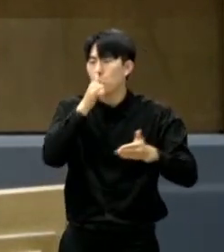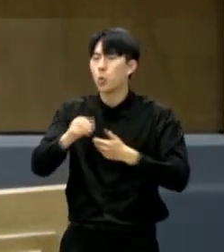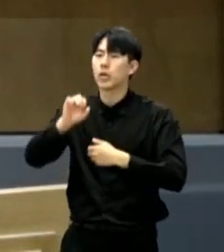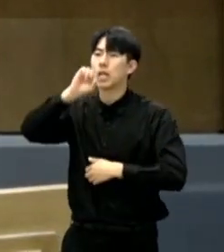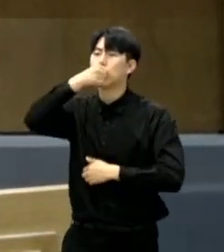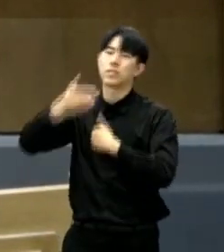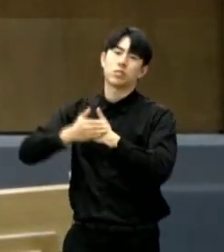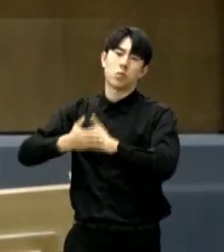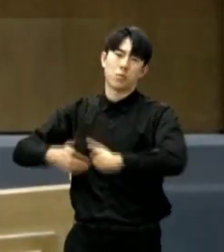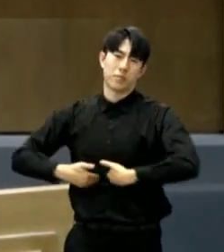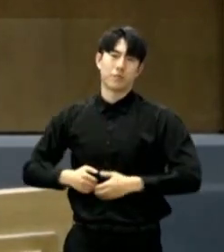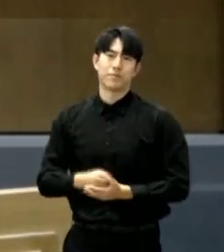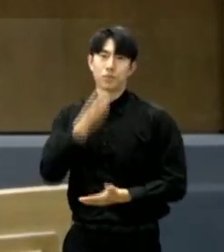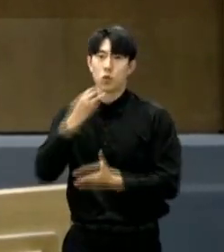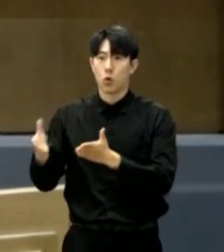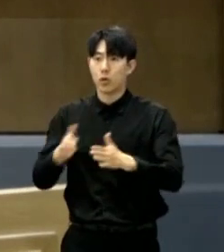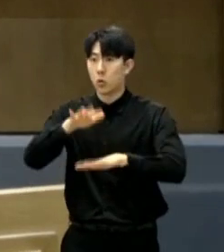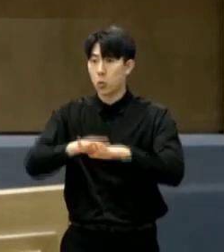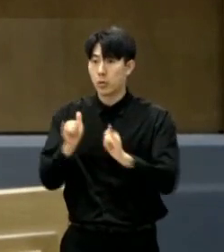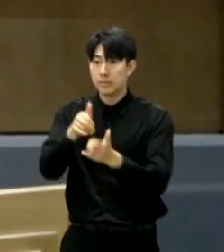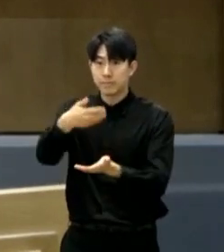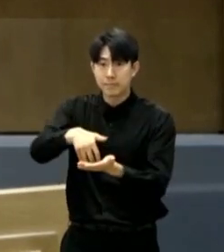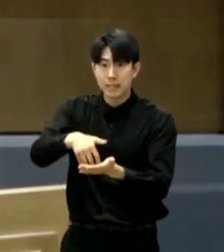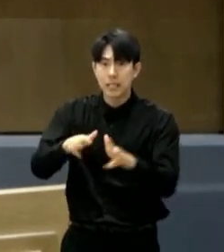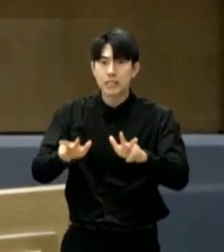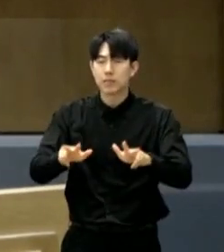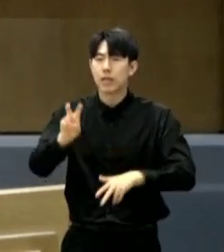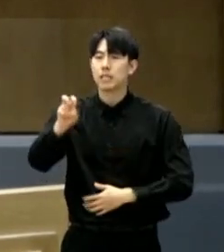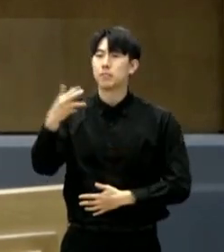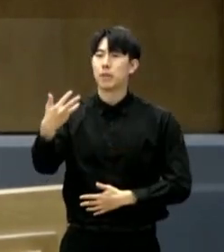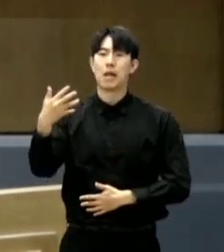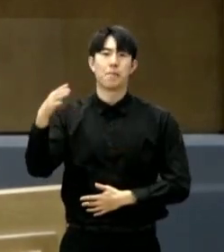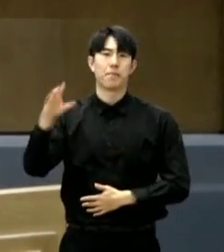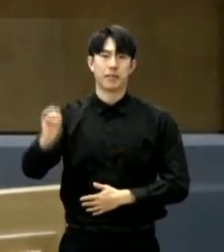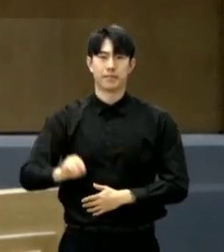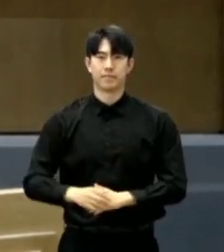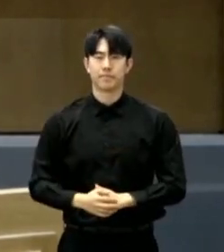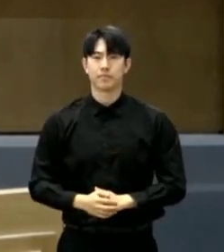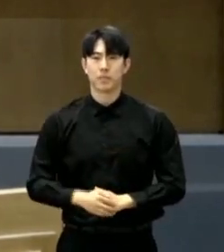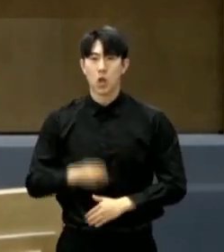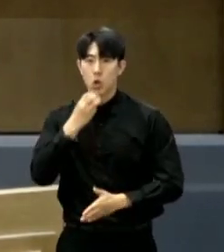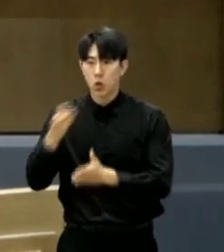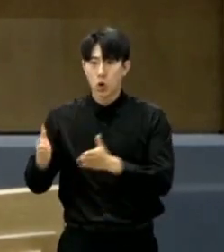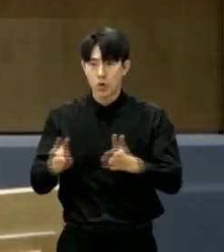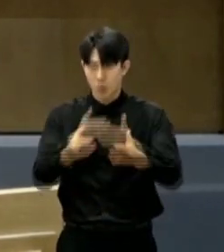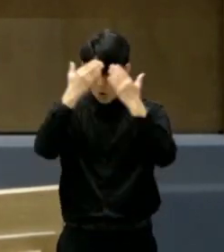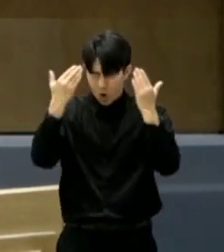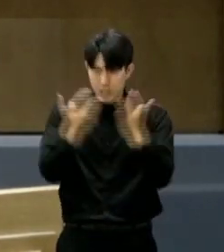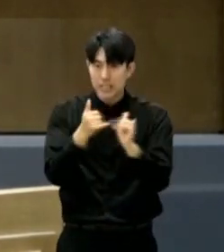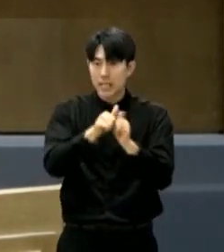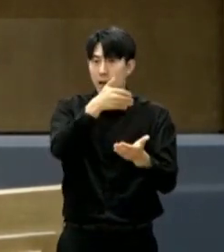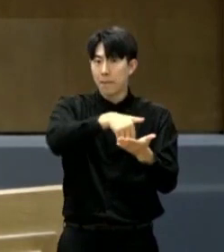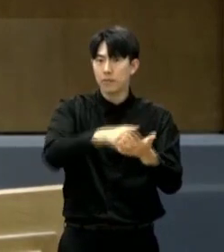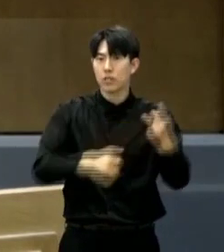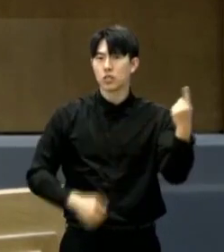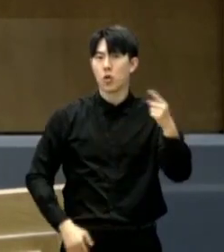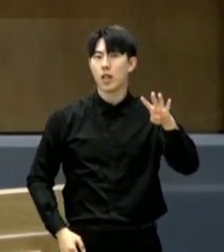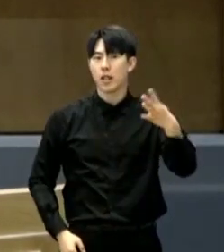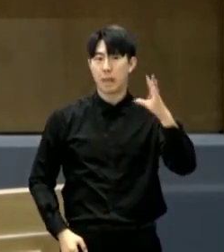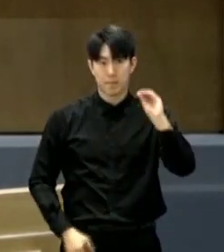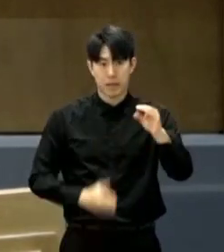지원입니다. 경기도의 농업 인구는 현재 약 28만 명입니다. 경기도 전체 인구인 1,400만